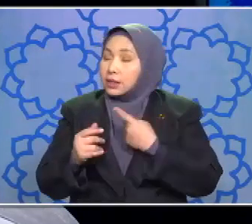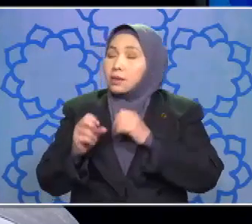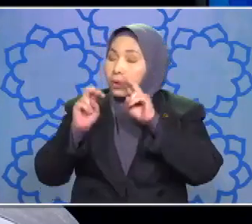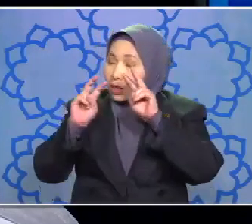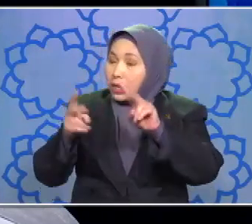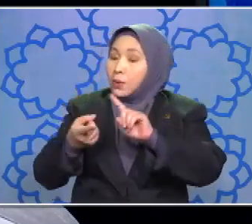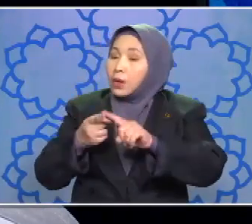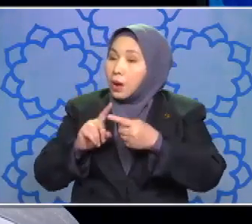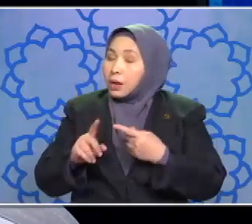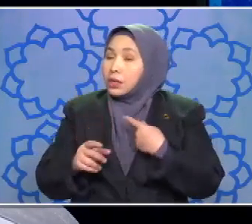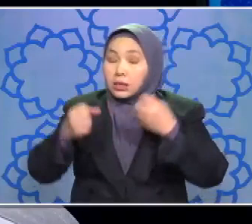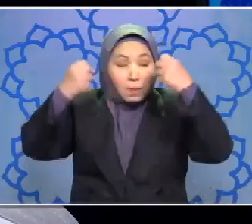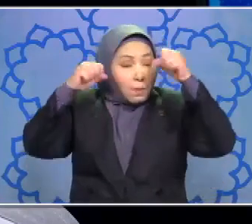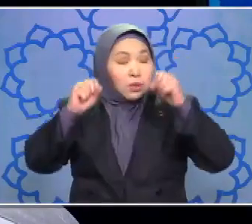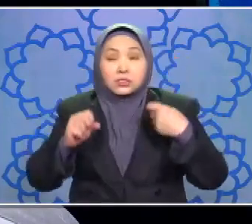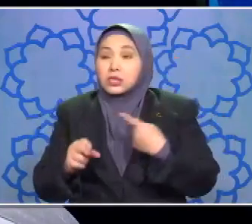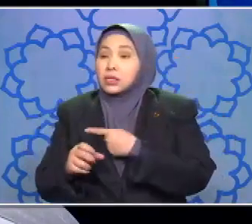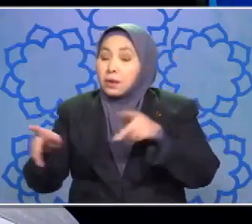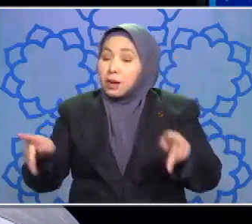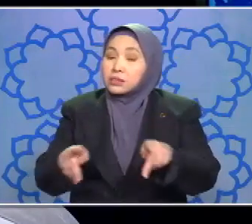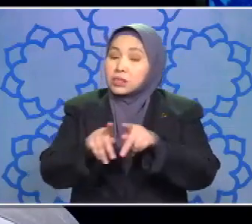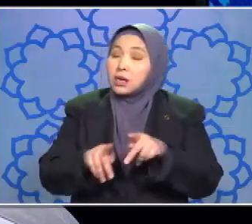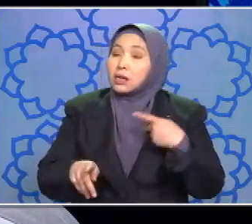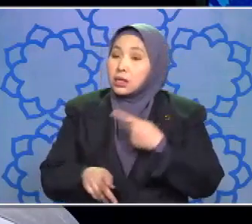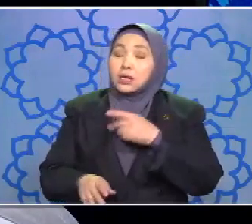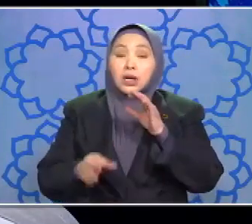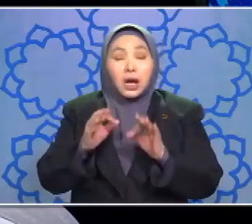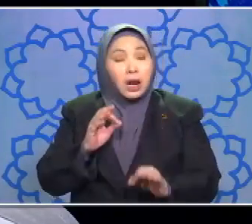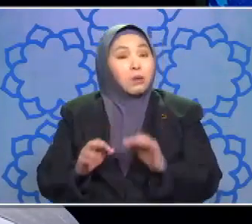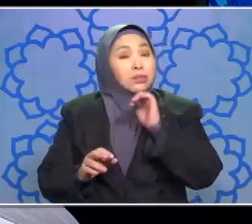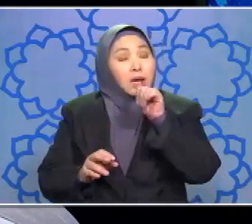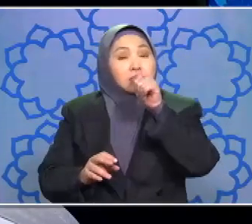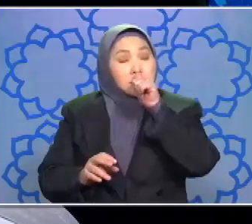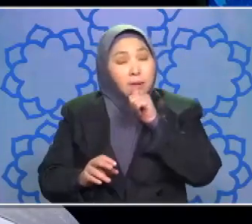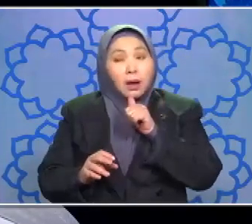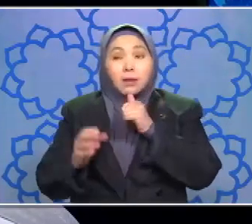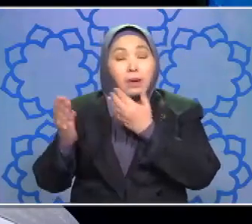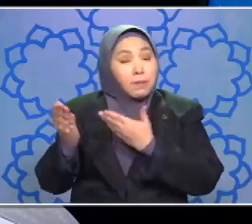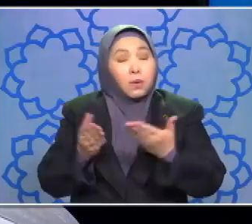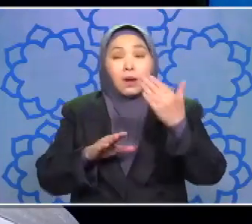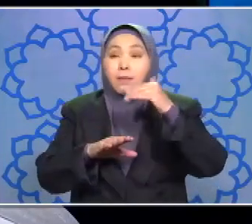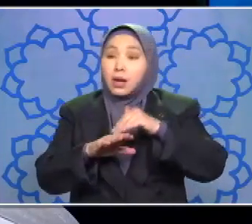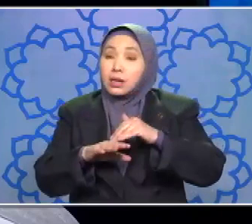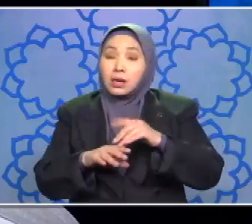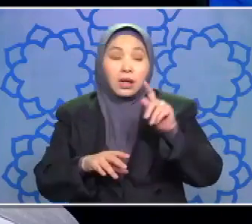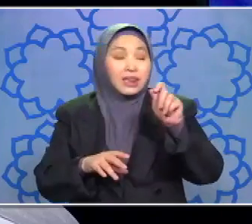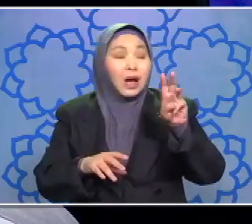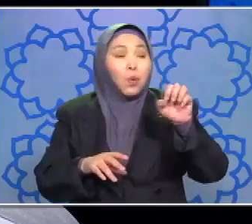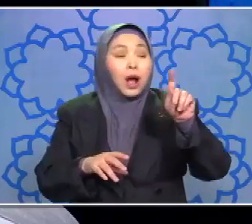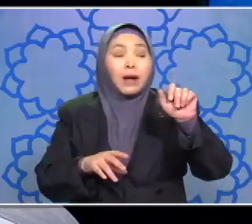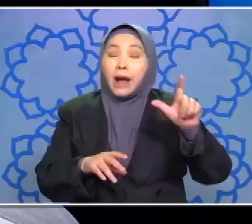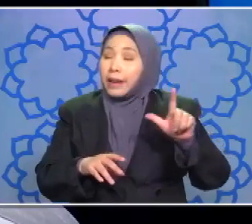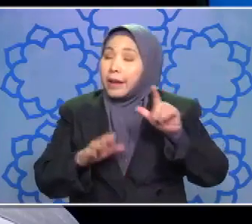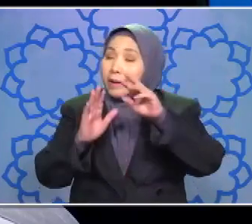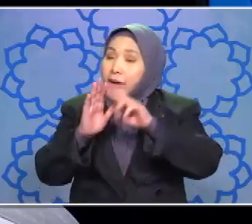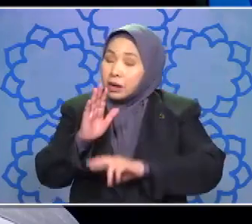rakan kita, bos kita, pasangan kita. Kalau tidak sabar, membawa kepada tawakal yang rendah. Ya, jadi itu